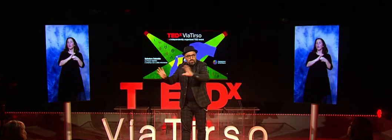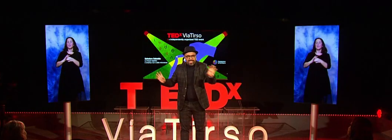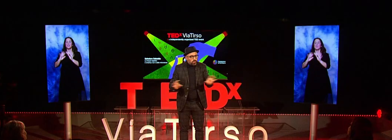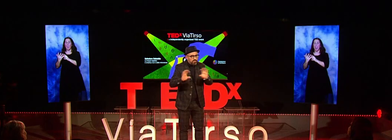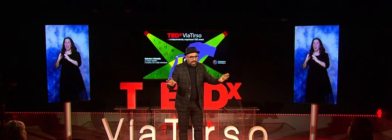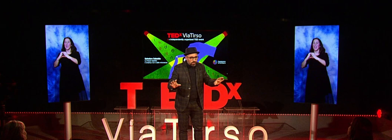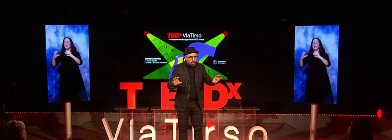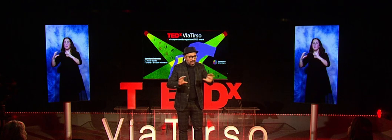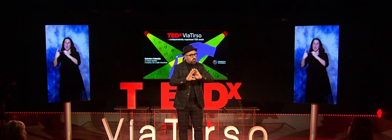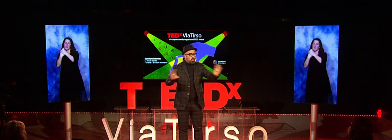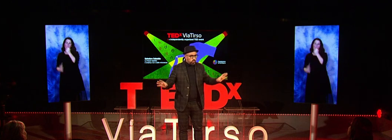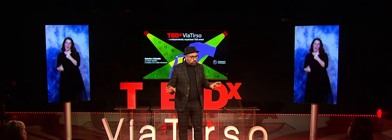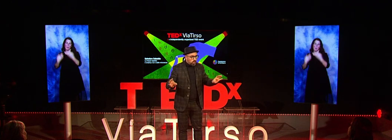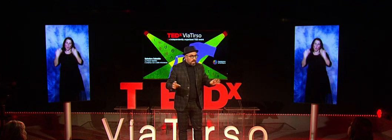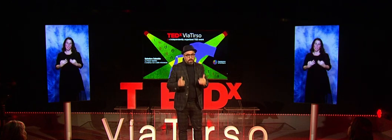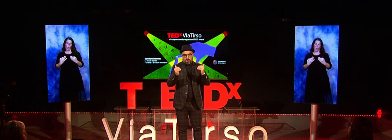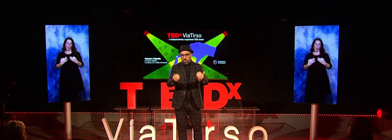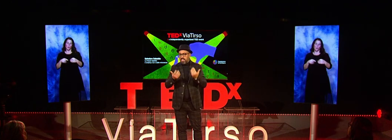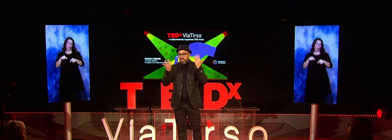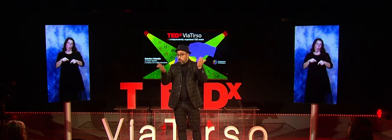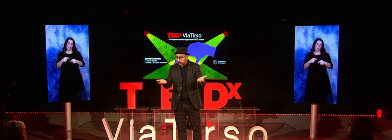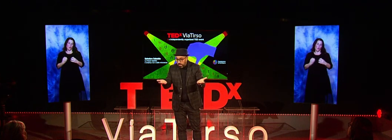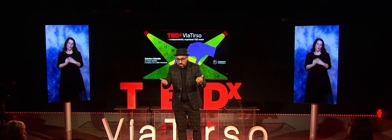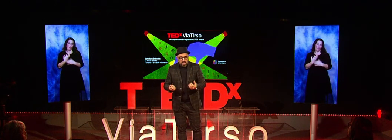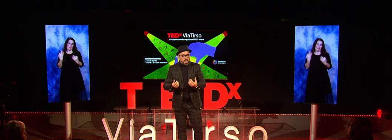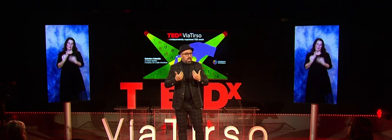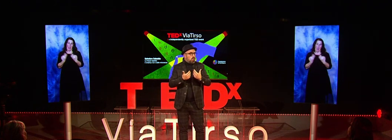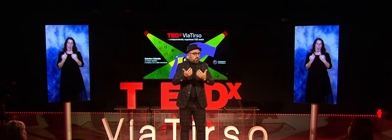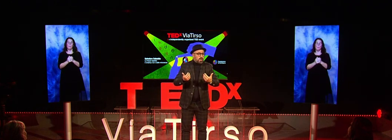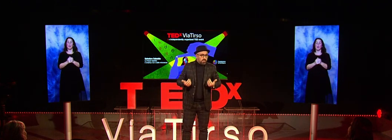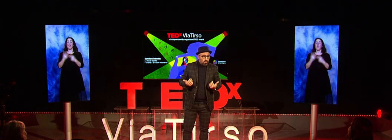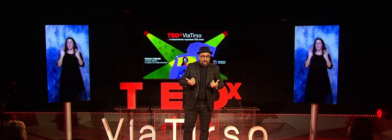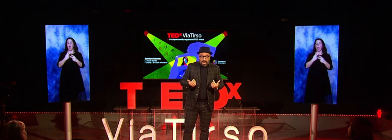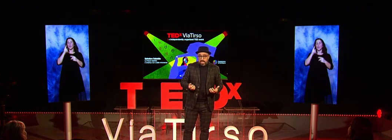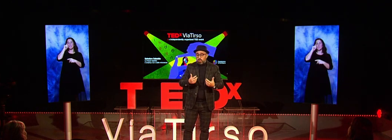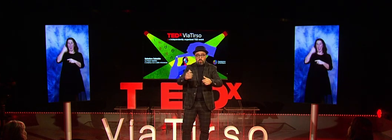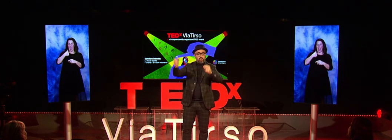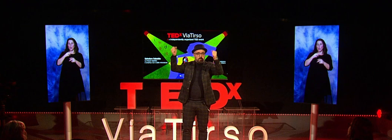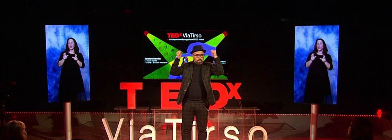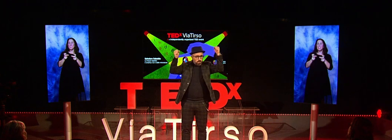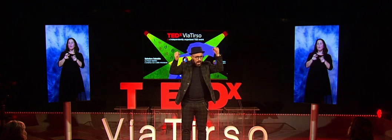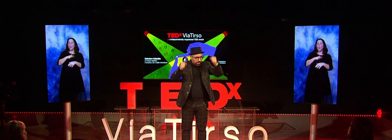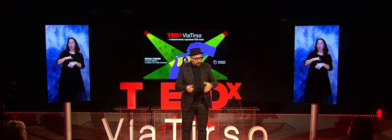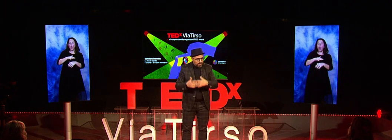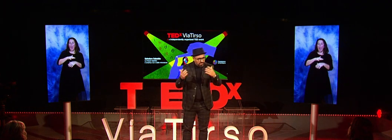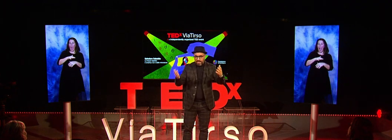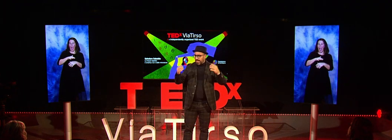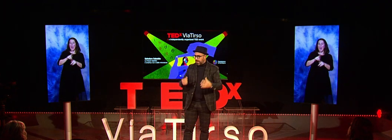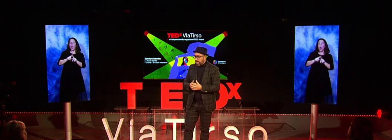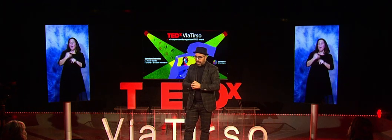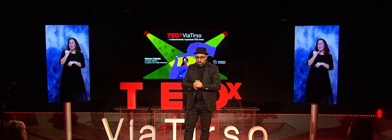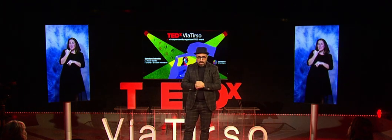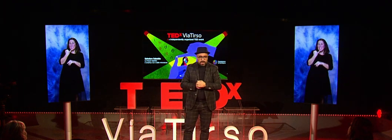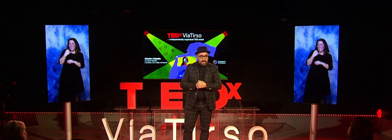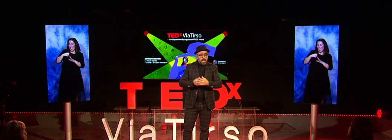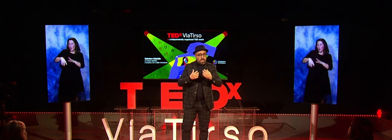imprese Questo è un dato di fatto Assoluto Per cui se è vero che io sono una tv locale e sono l'ultimo baluardo per la difesa